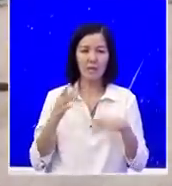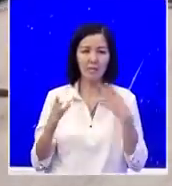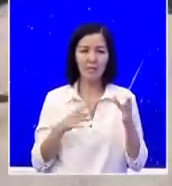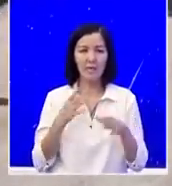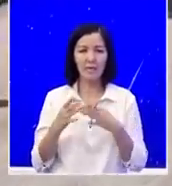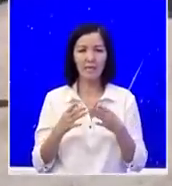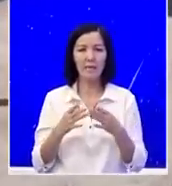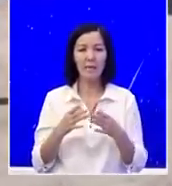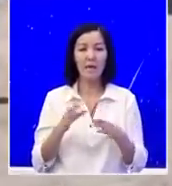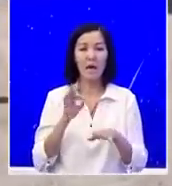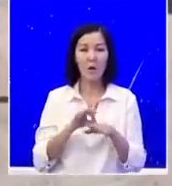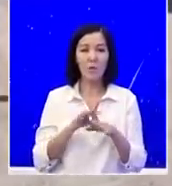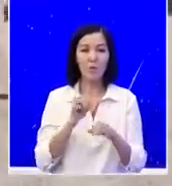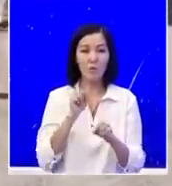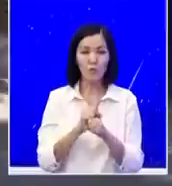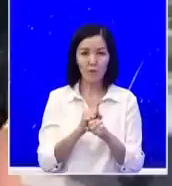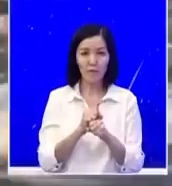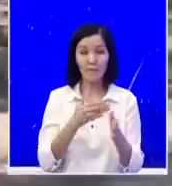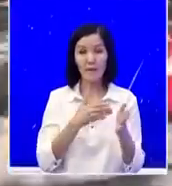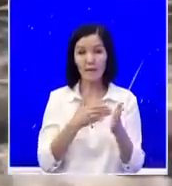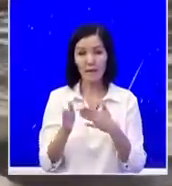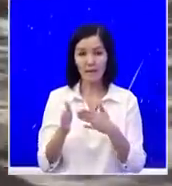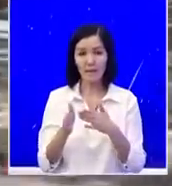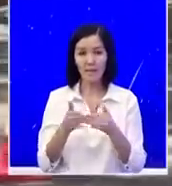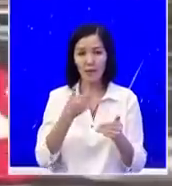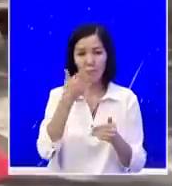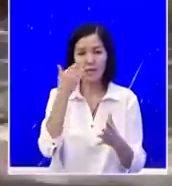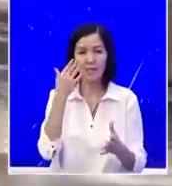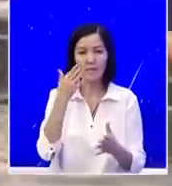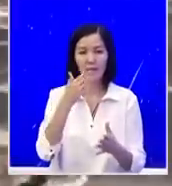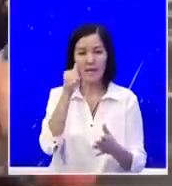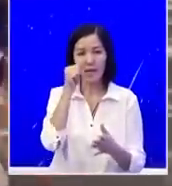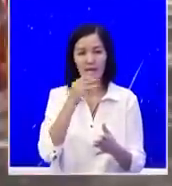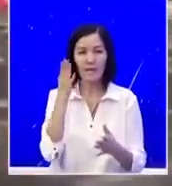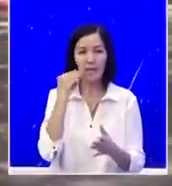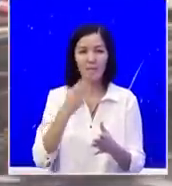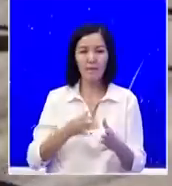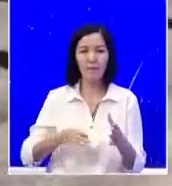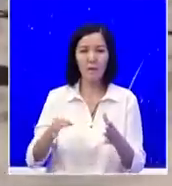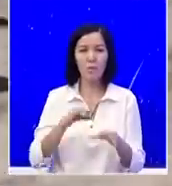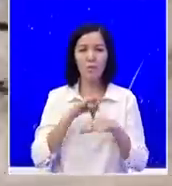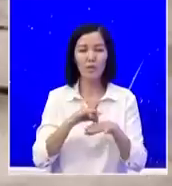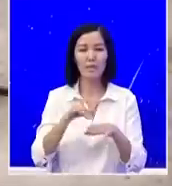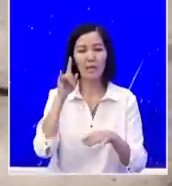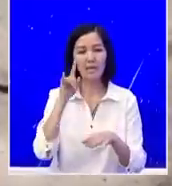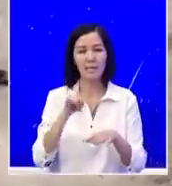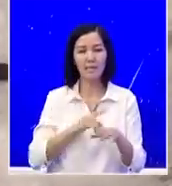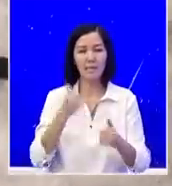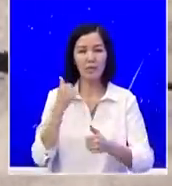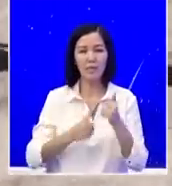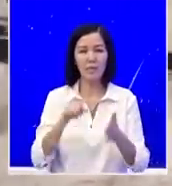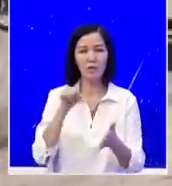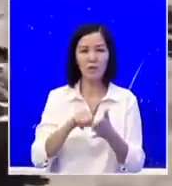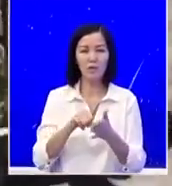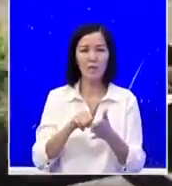бар, егер індет сейіліп карантин алынар болса, жаз айларында Алматыда өтетін Қазақстан біріншілігінде жарысқа түсу жоспарда.